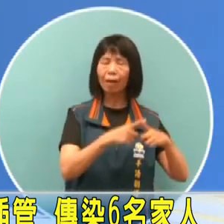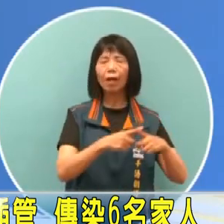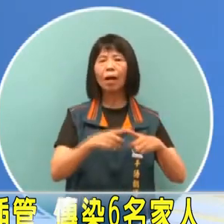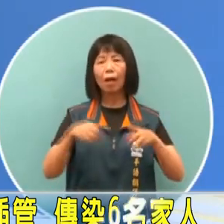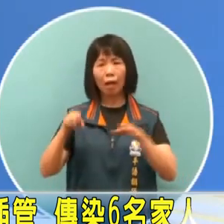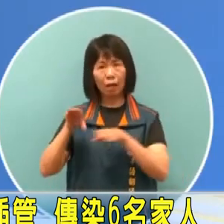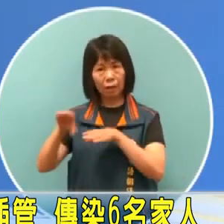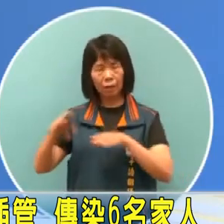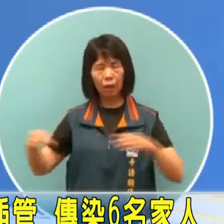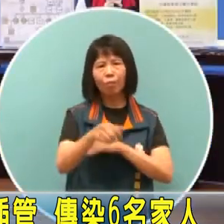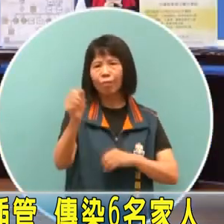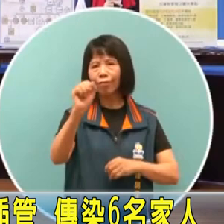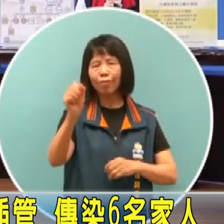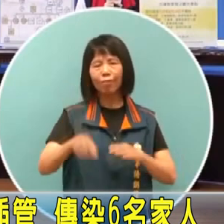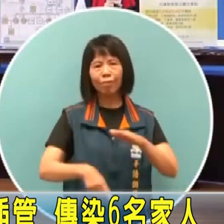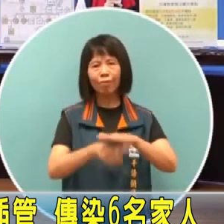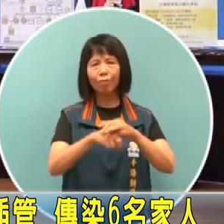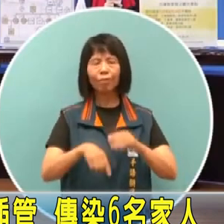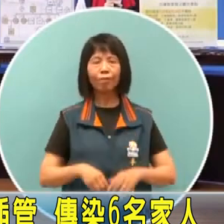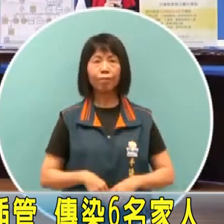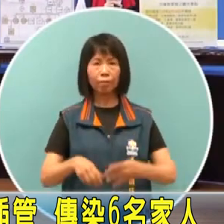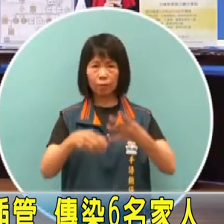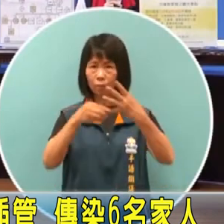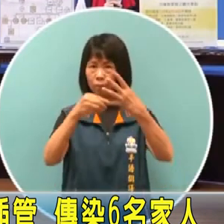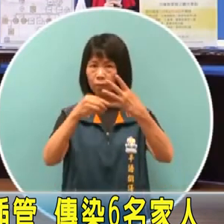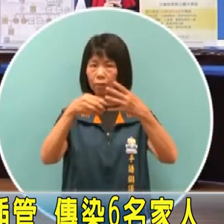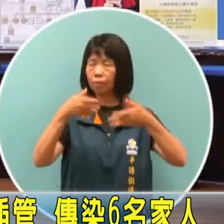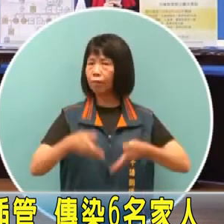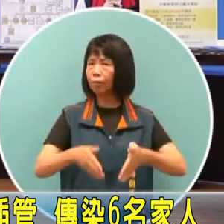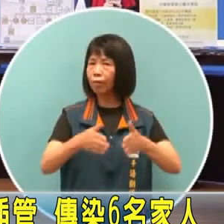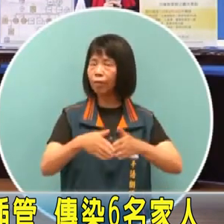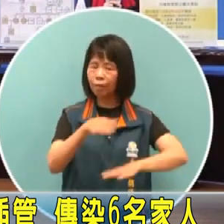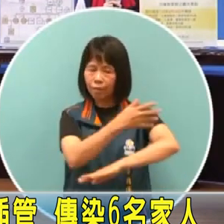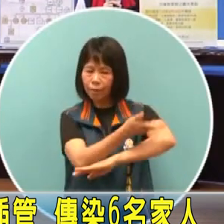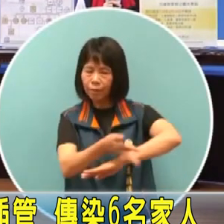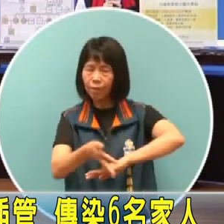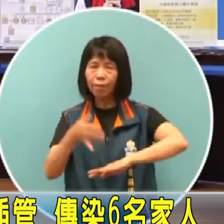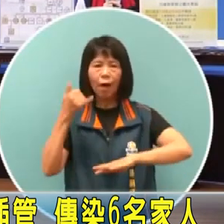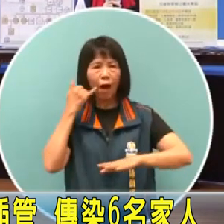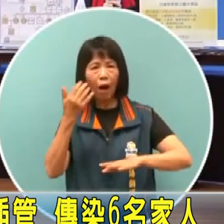468件，假讯息累计裁罚6件11人。记者钟义宽报道。